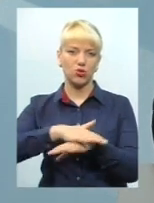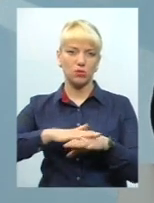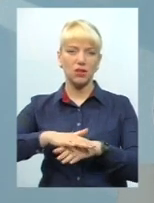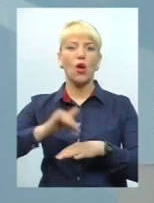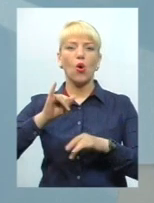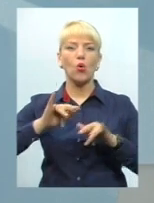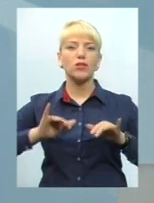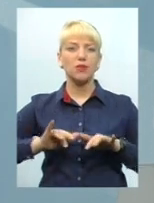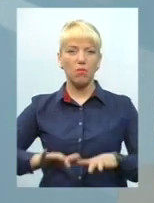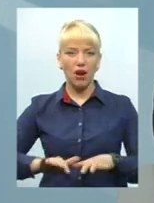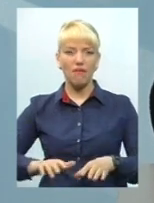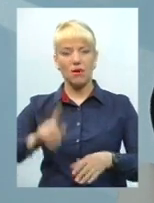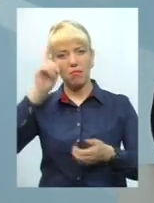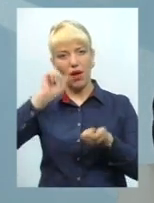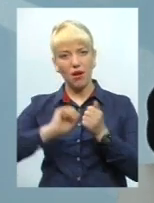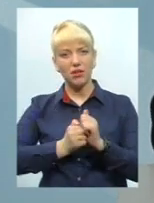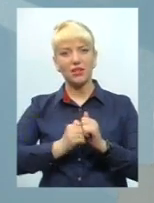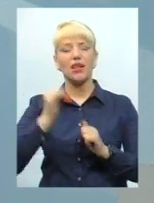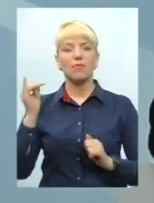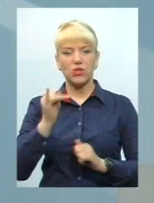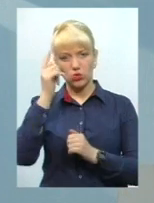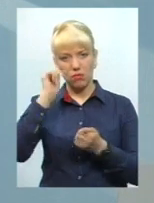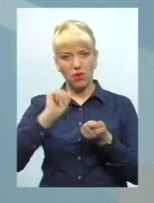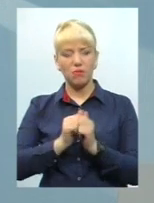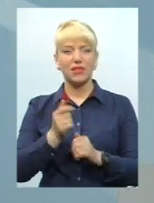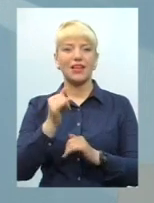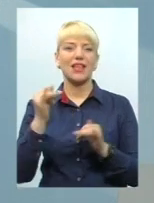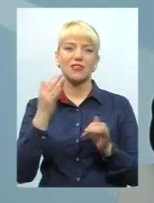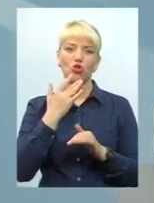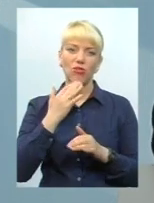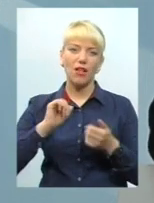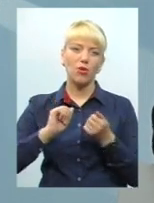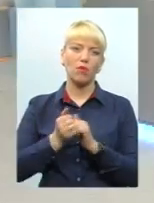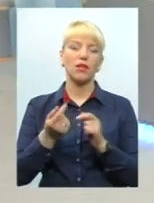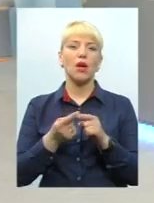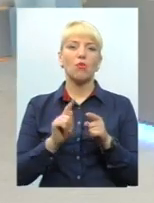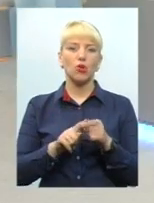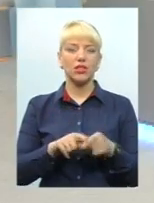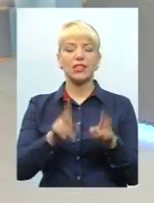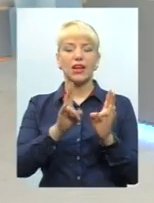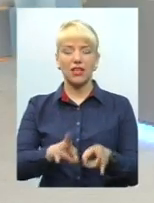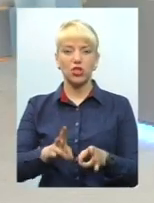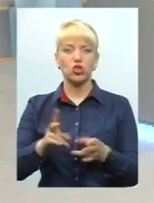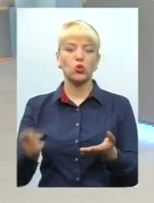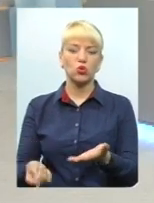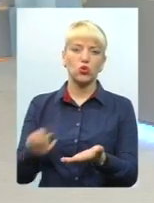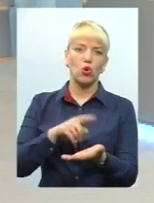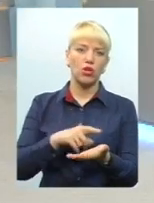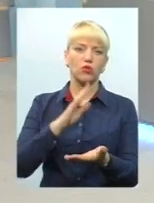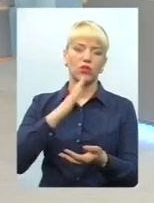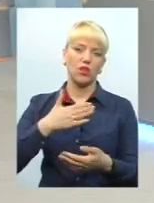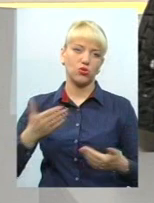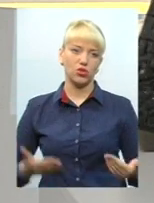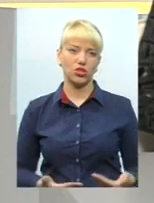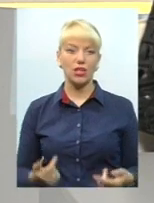справі пам'яті, історичної пам'яті, національної пам'яті, про той трагічний, про ту трагічну сторінку нашого життя. Знаєте, і